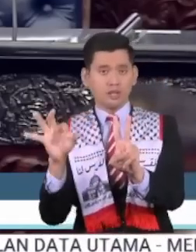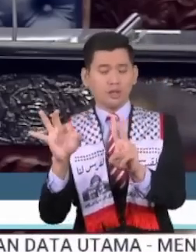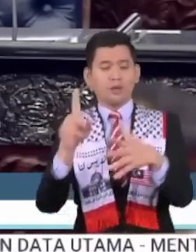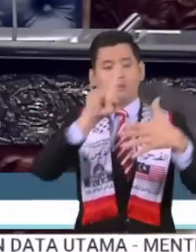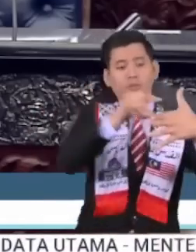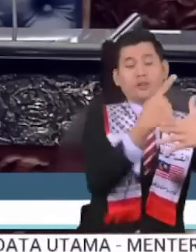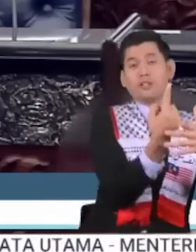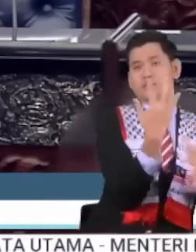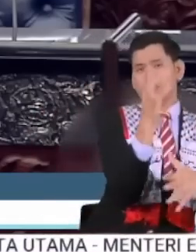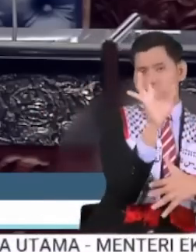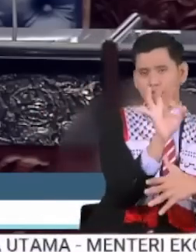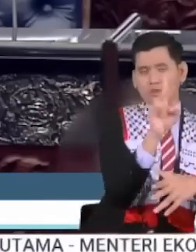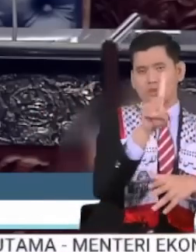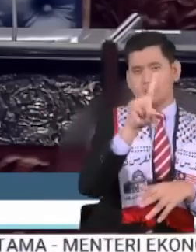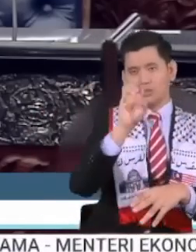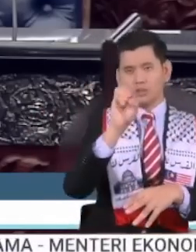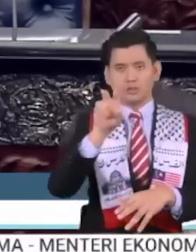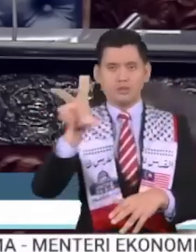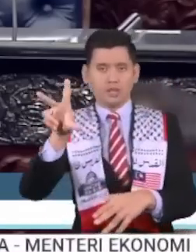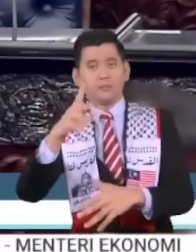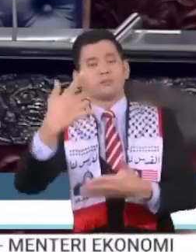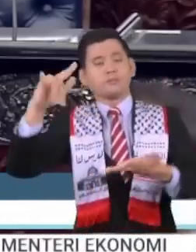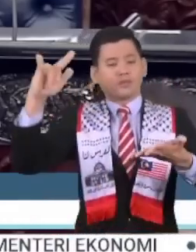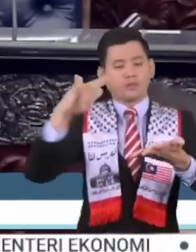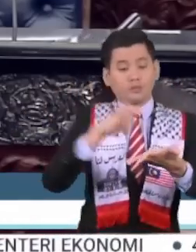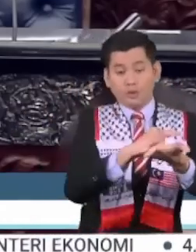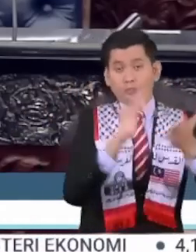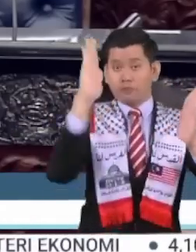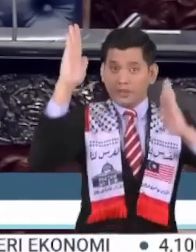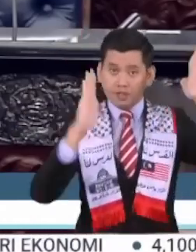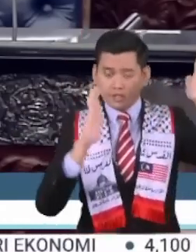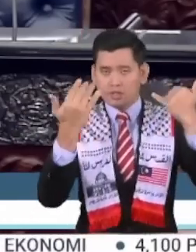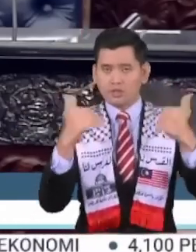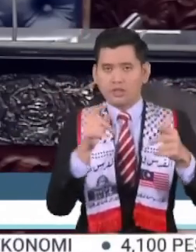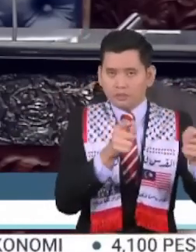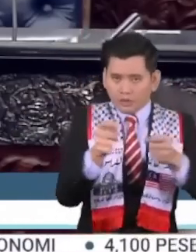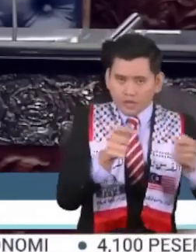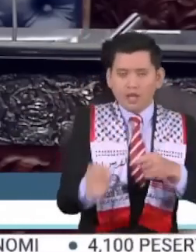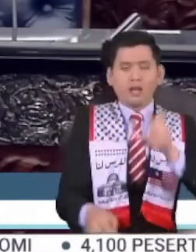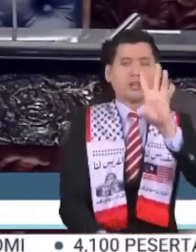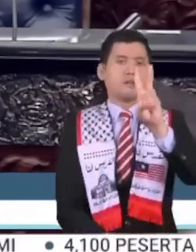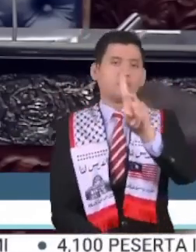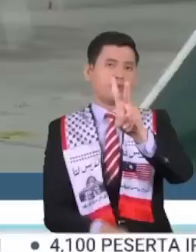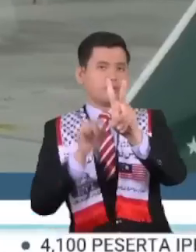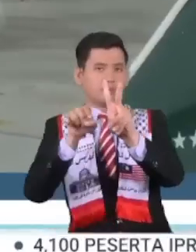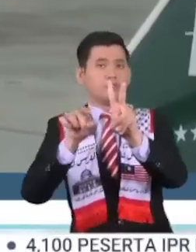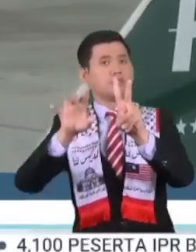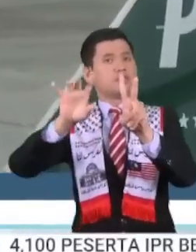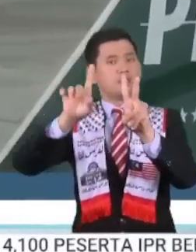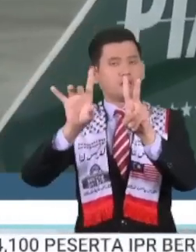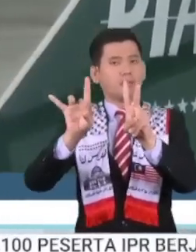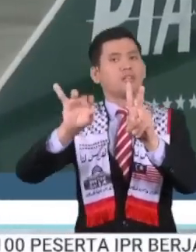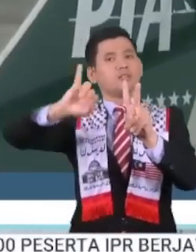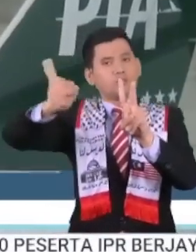September 2023, lapangan-lapangan terbang di Malaysia telah mengendalikan seramai 62.8 juta penumpang.